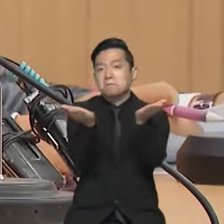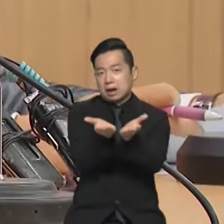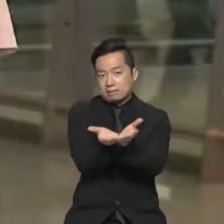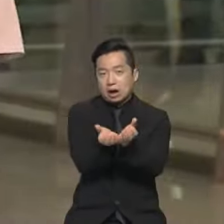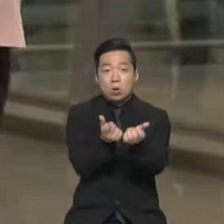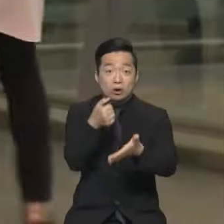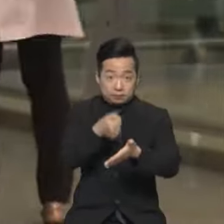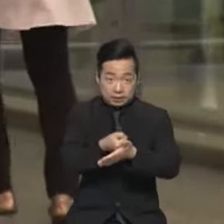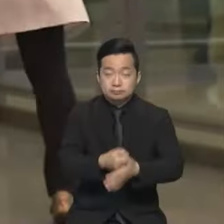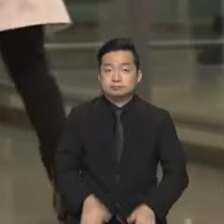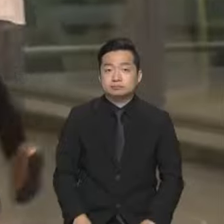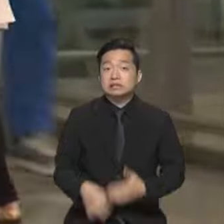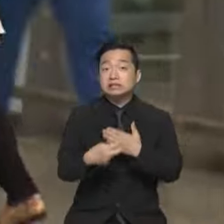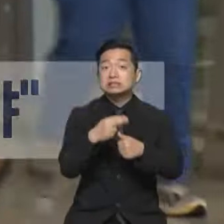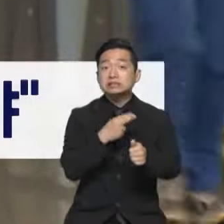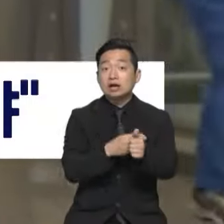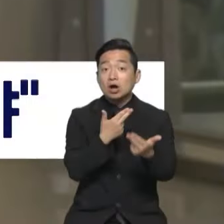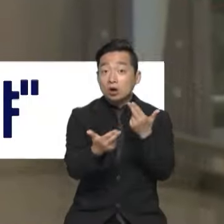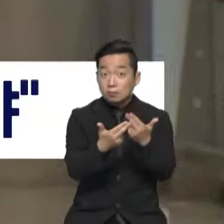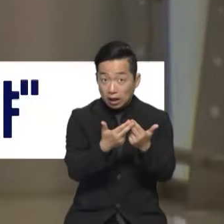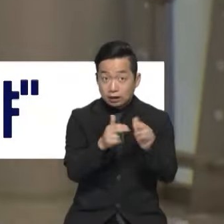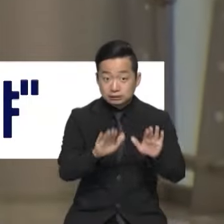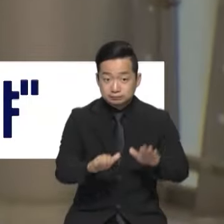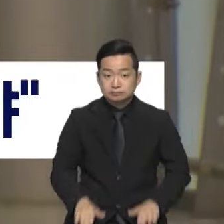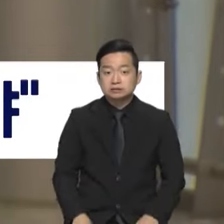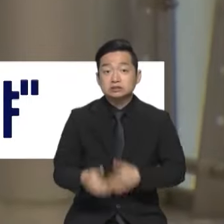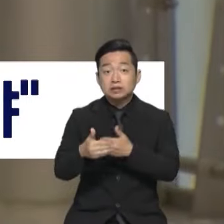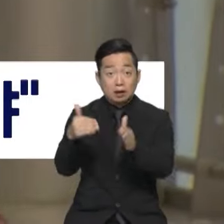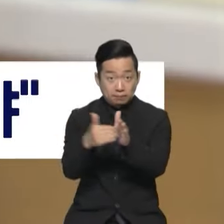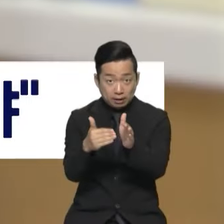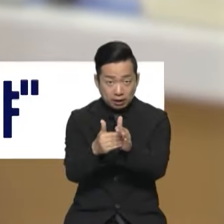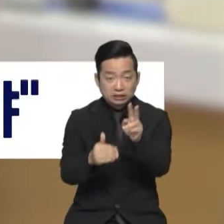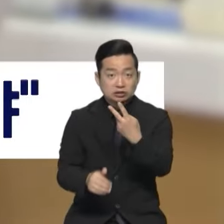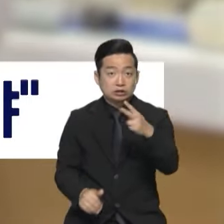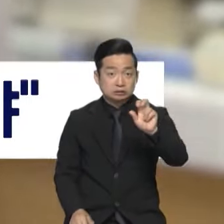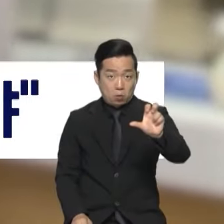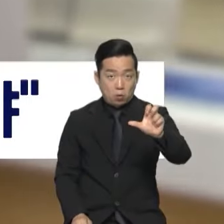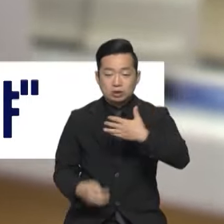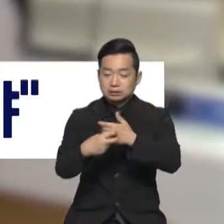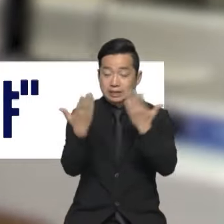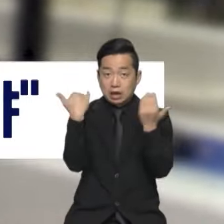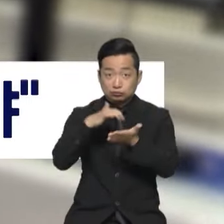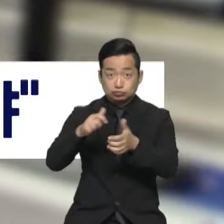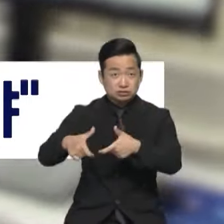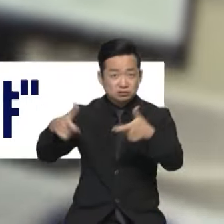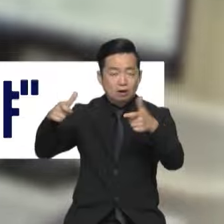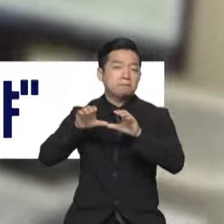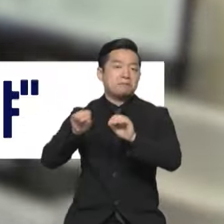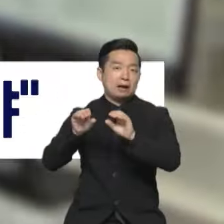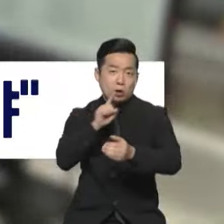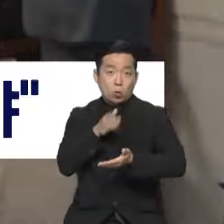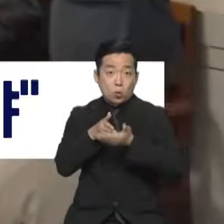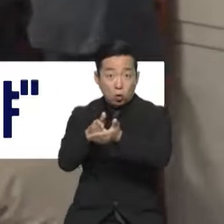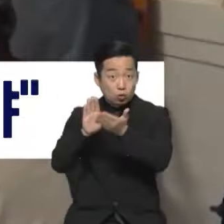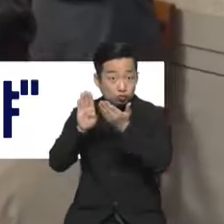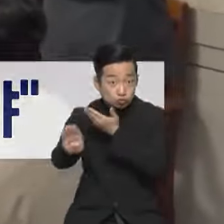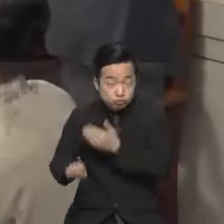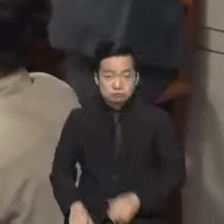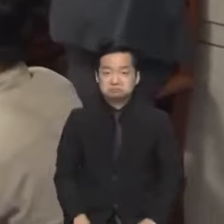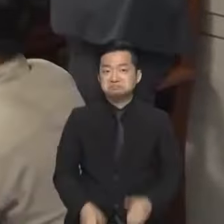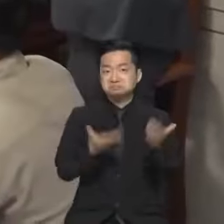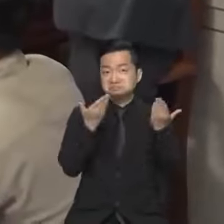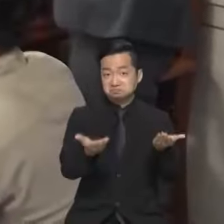설명했습니다. 의협은 이미 절차가 완료된 2025학년도 의대 증원 중단을 요구하며 이후에도 전체